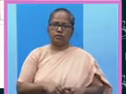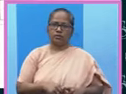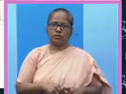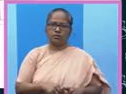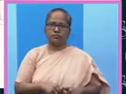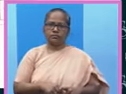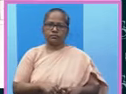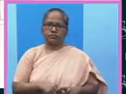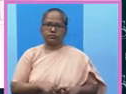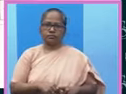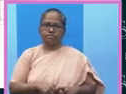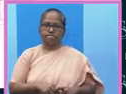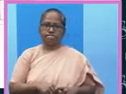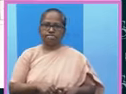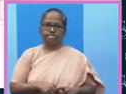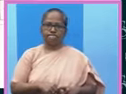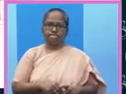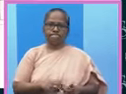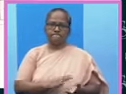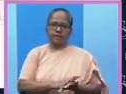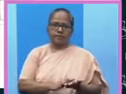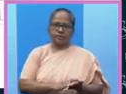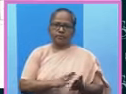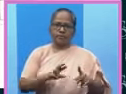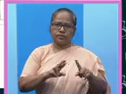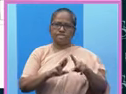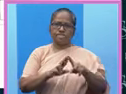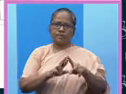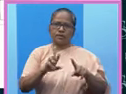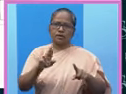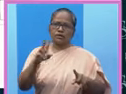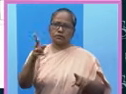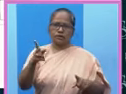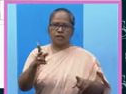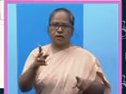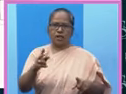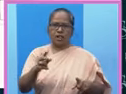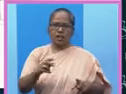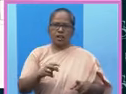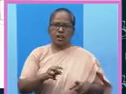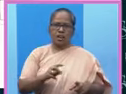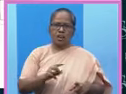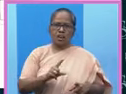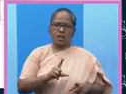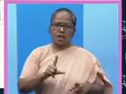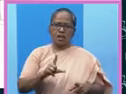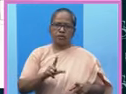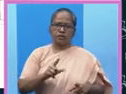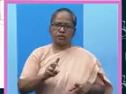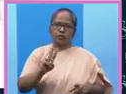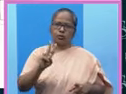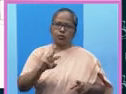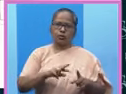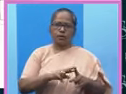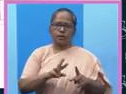வச்சுக்கலாம் அப்படின்னா, பரப்பளவுன்னு சொல்லி வரும்பொழுது πr ஸ்கொயர், வில்லின் நீளம் அப்படிங்கிறது சுற்றளவோட தொடர்புடையது, ஆகையினால